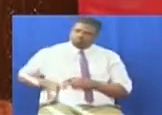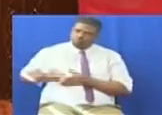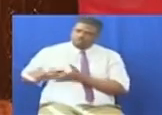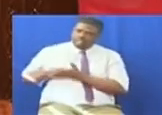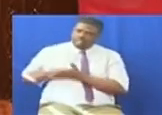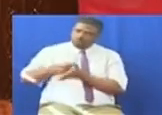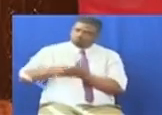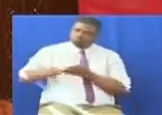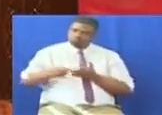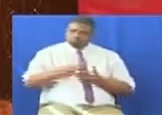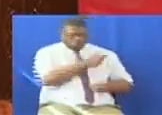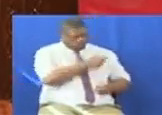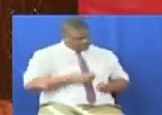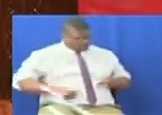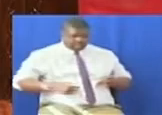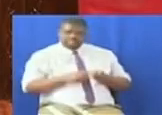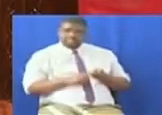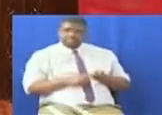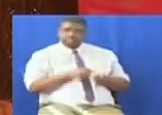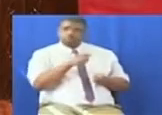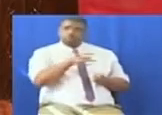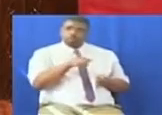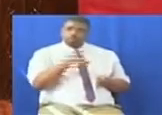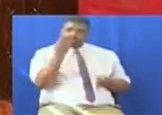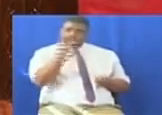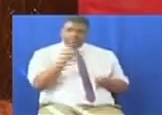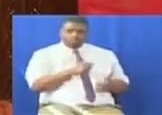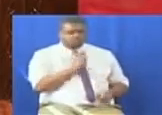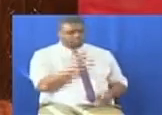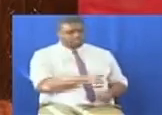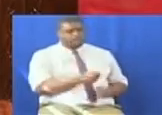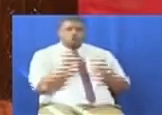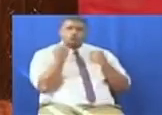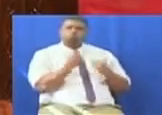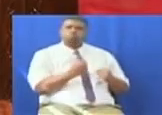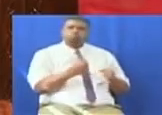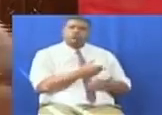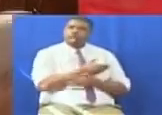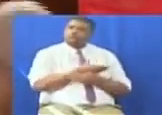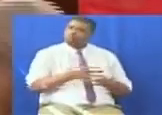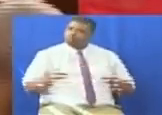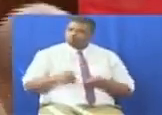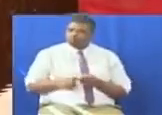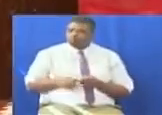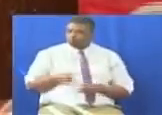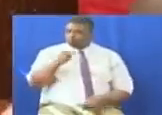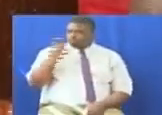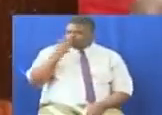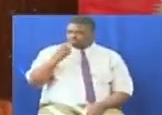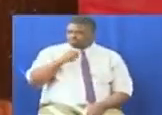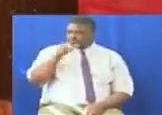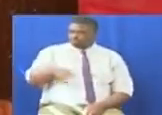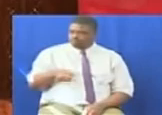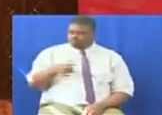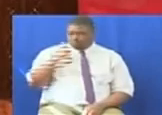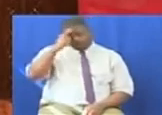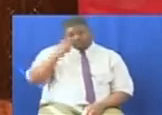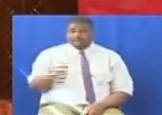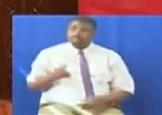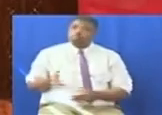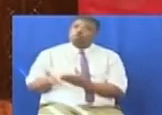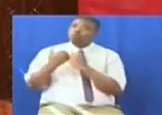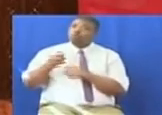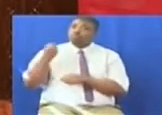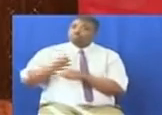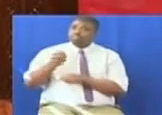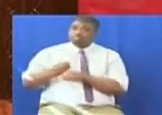Leo tuwakatae watu watafuta speaker kwa nguvu, haipo hiyo. Tuwatafute watu wenye imani ambao wanaweza kufanya kazi. Nashukuru